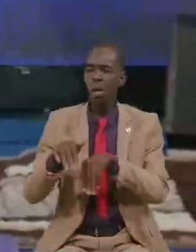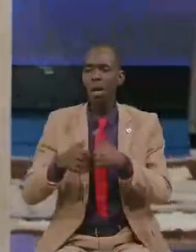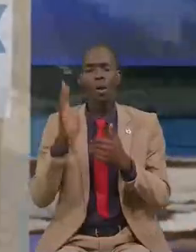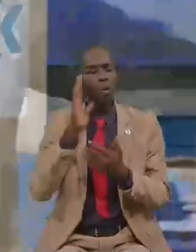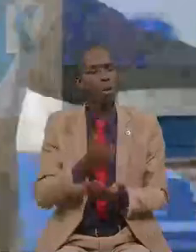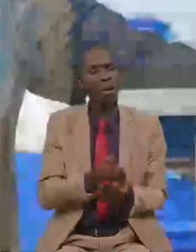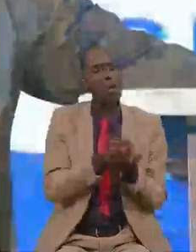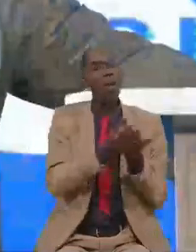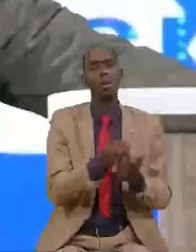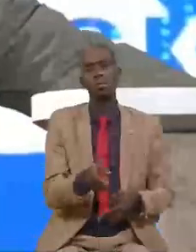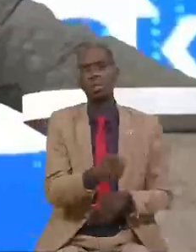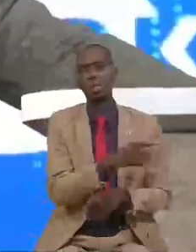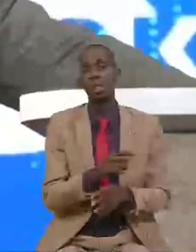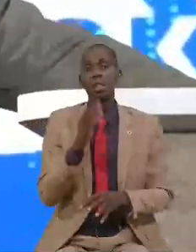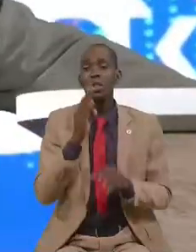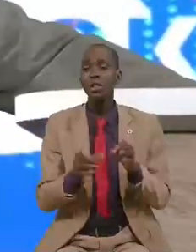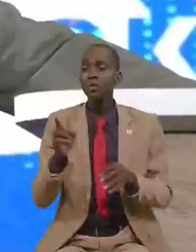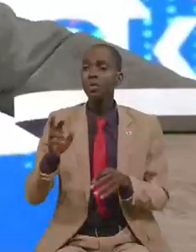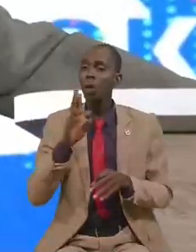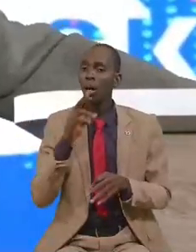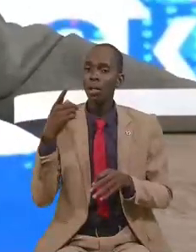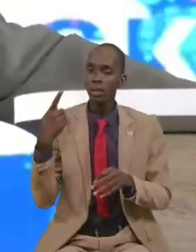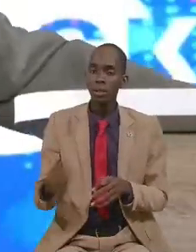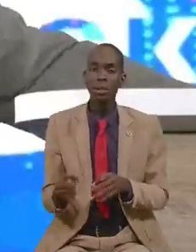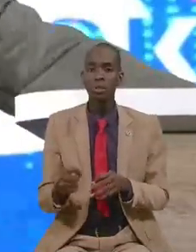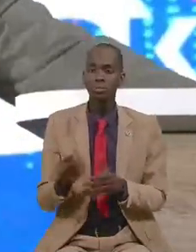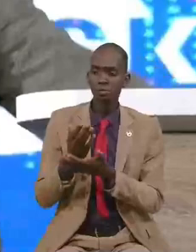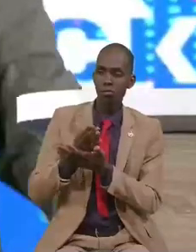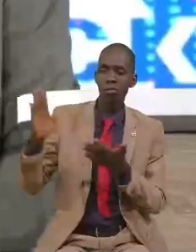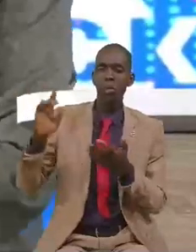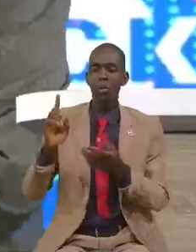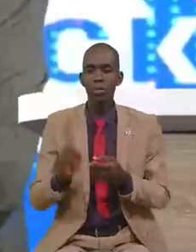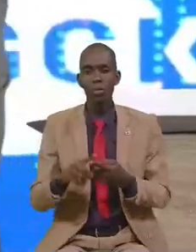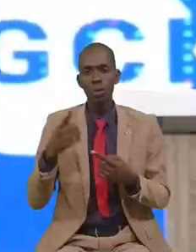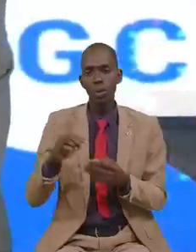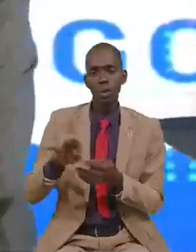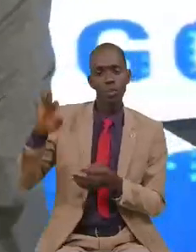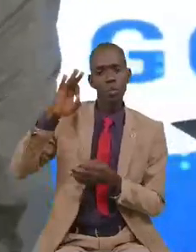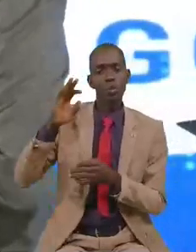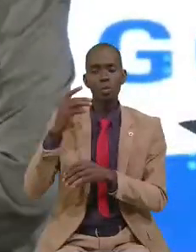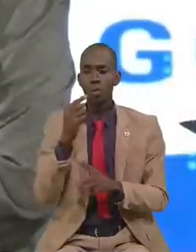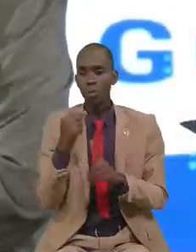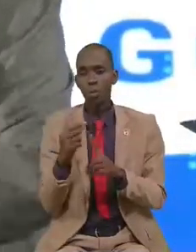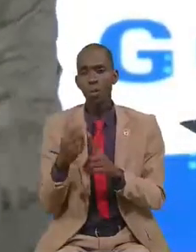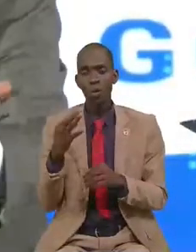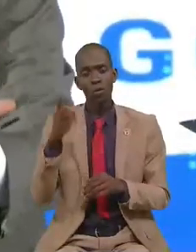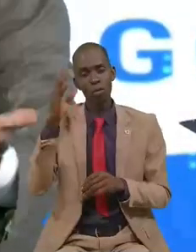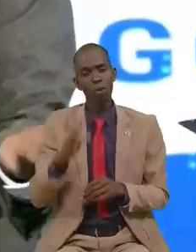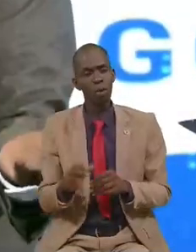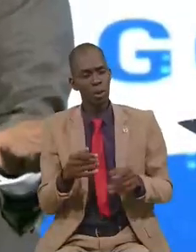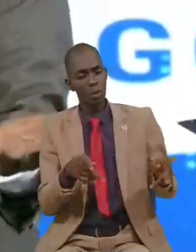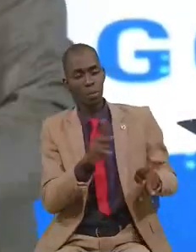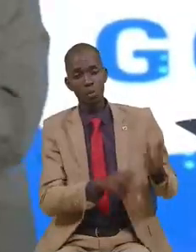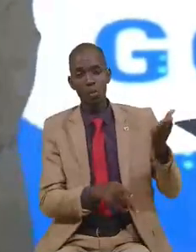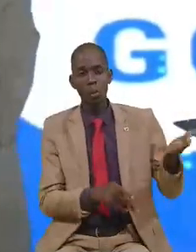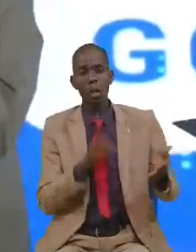à l'Esprit de Dieu et tu endurcis ton cou et ta pensée, et ils sont aussi endurcis, ils sont